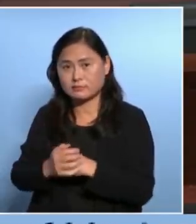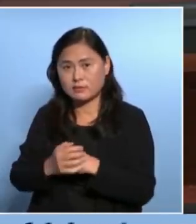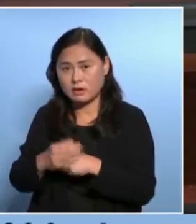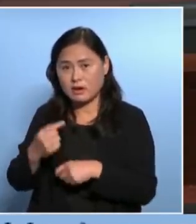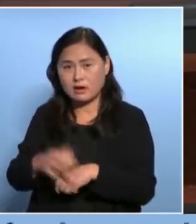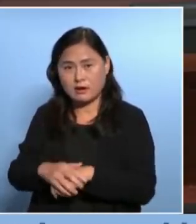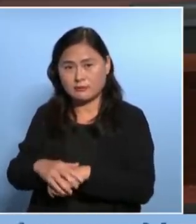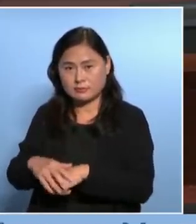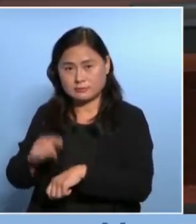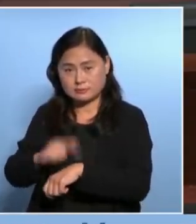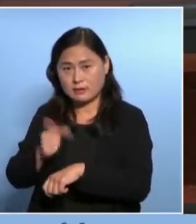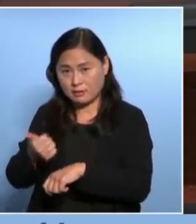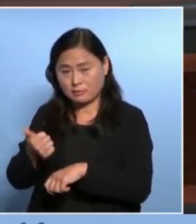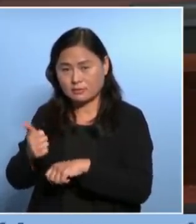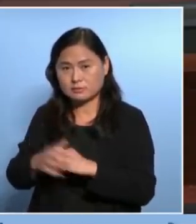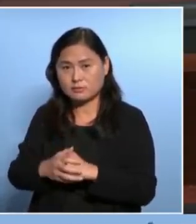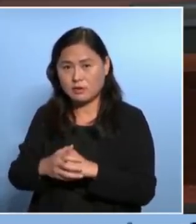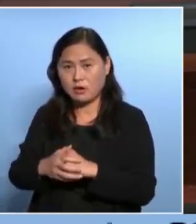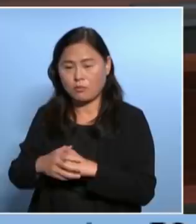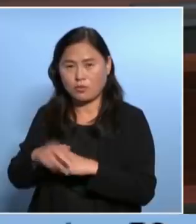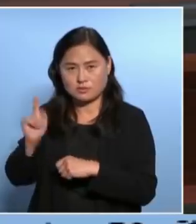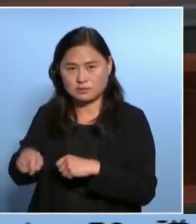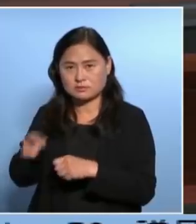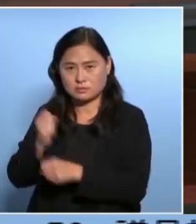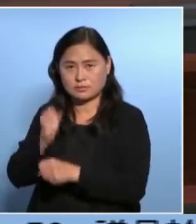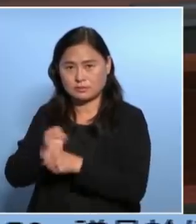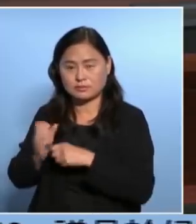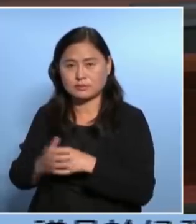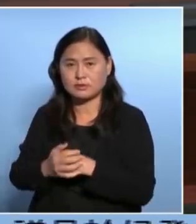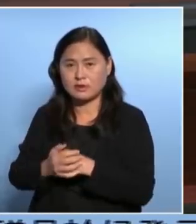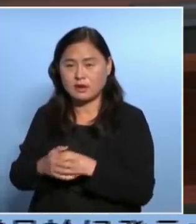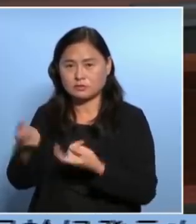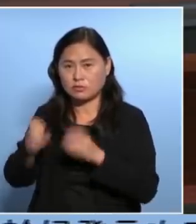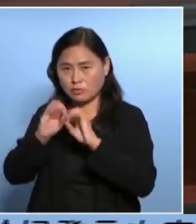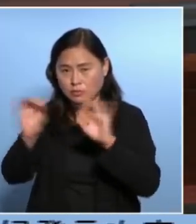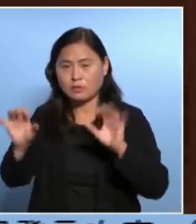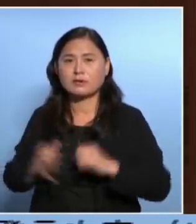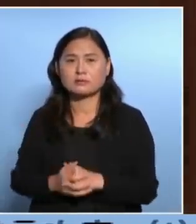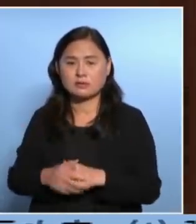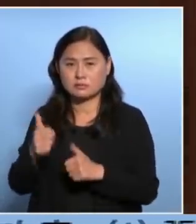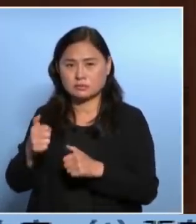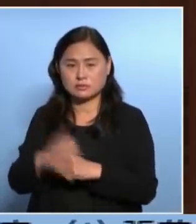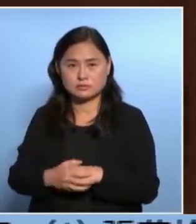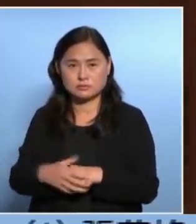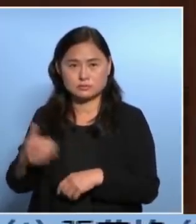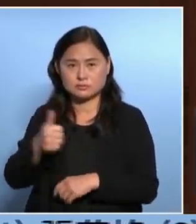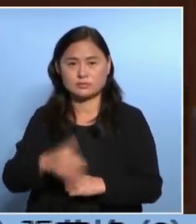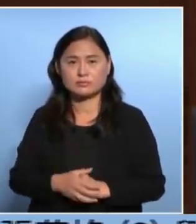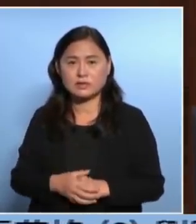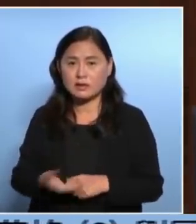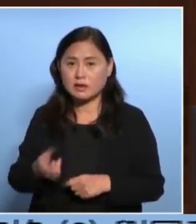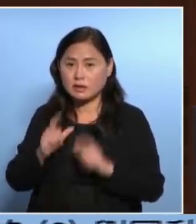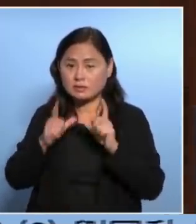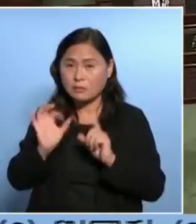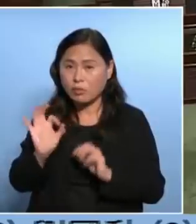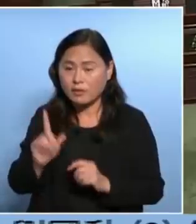有嗰個時機成熟嘅時候咧，我哋係會馬上去做，亦都會咧適時咧向大家交代。多謝主席。 係冇答你咩問題？